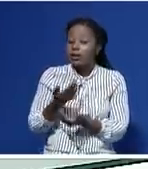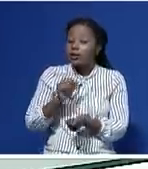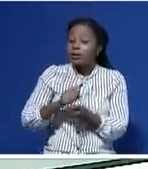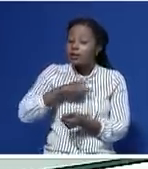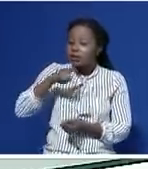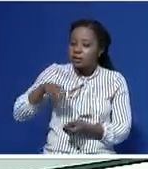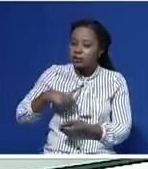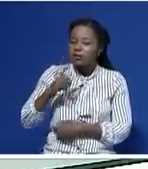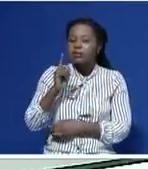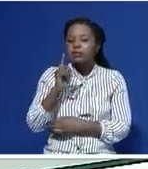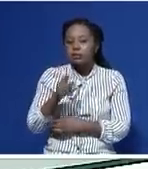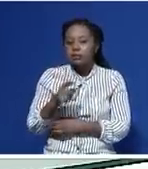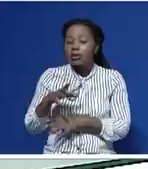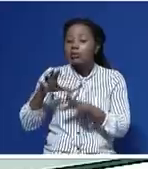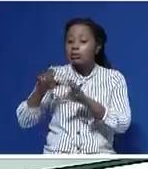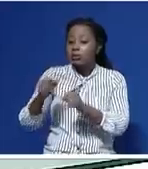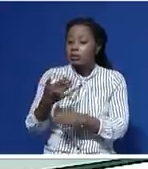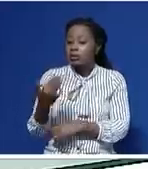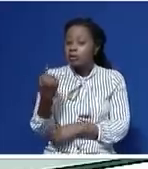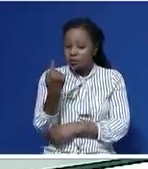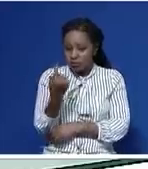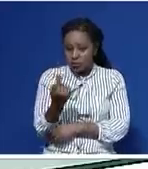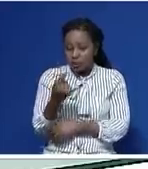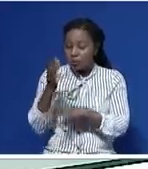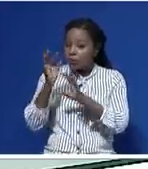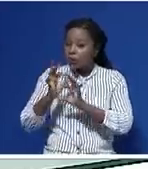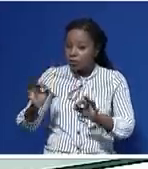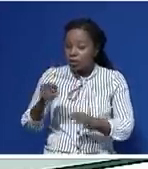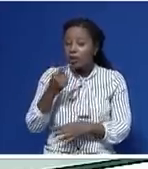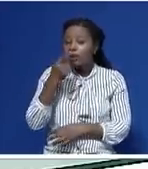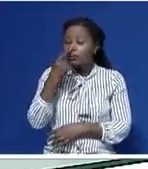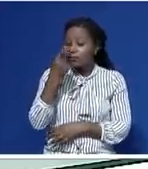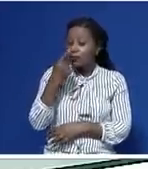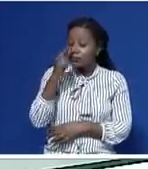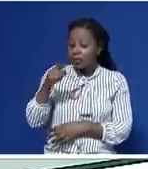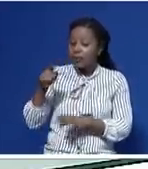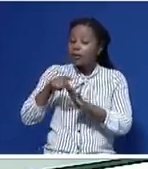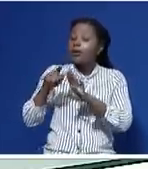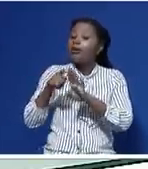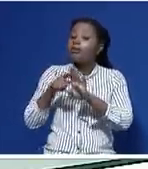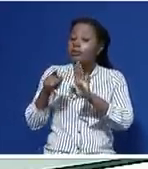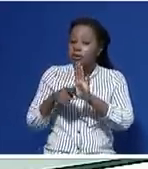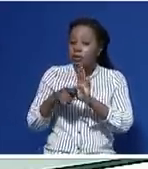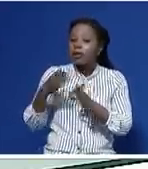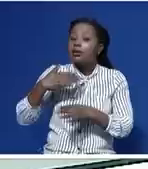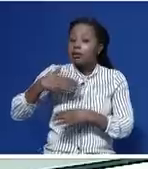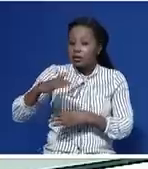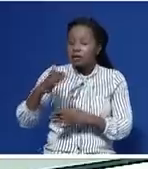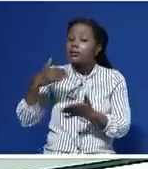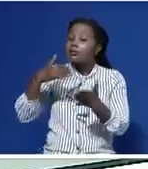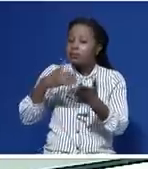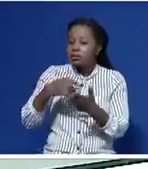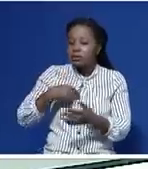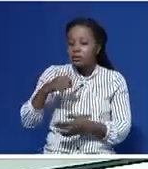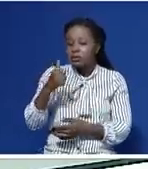bidhaa zetu zinakuwa ni zinashika nambari moja kwa ubora na umaarufu hapa Afrika inaelekea kutimia.